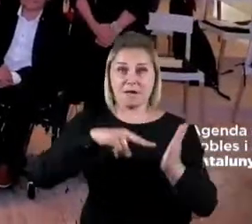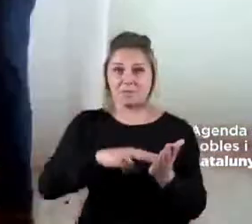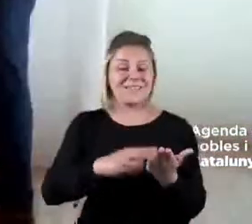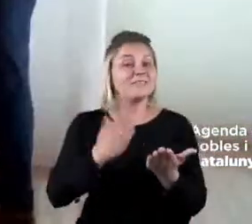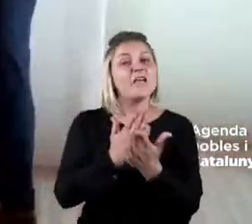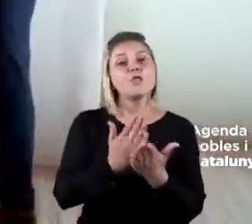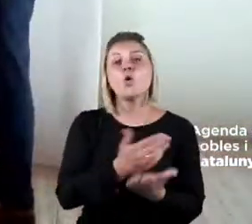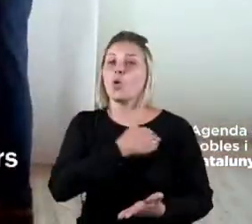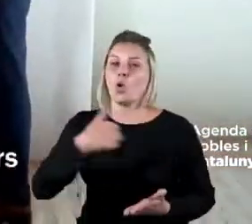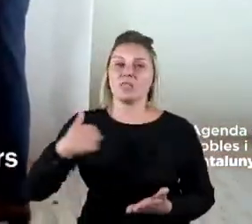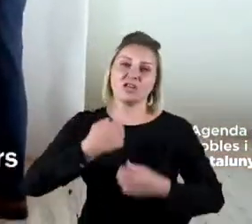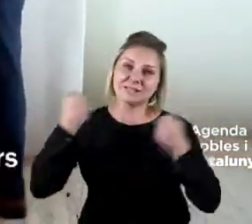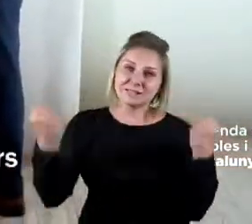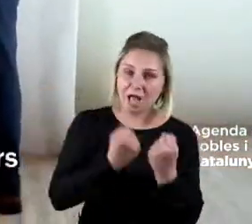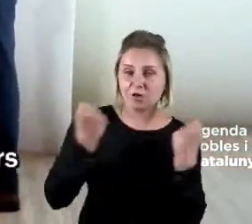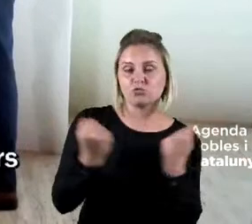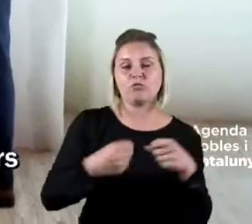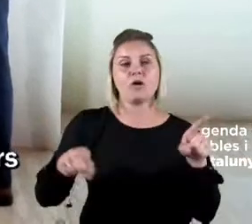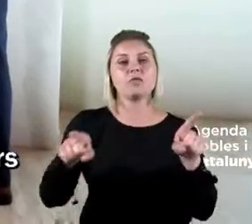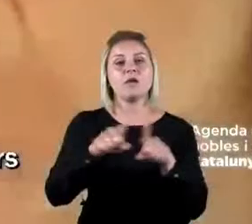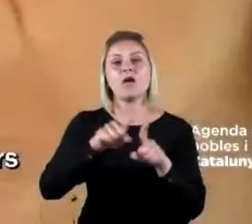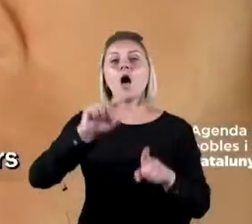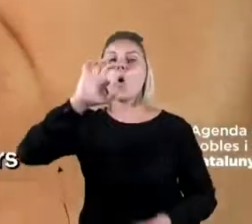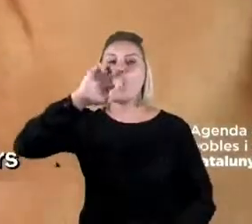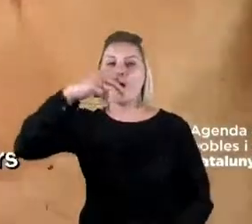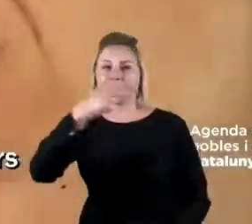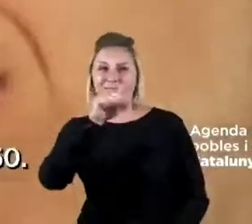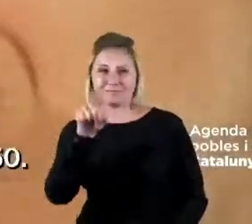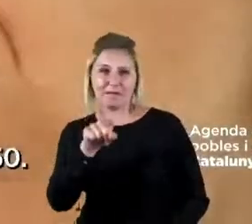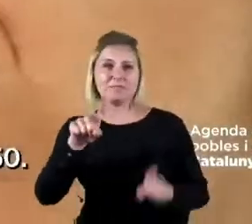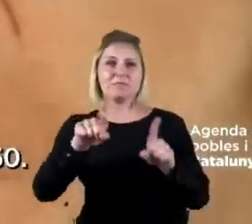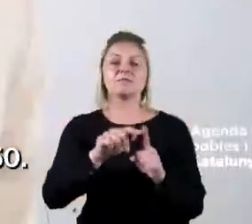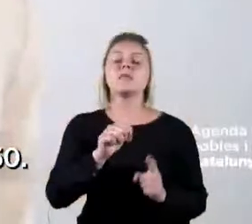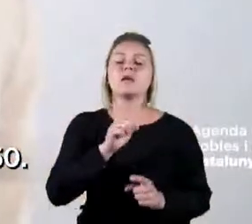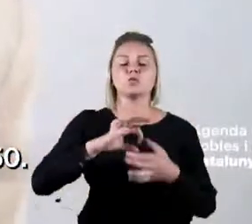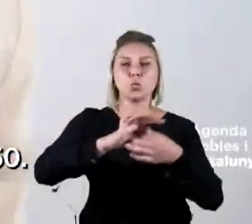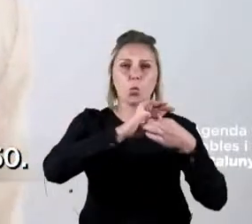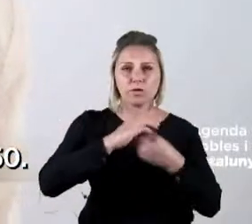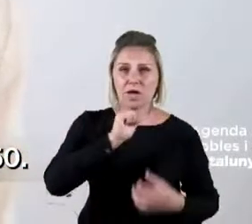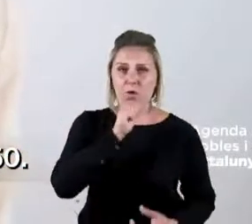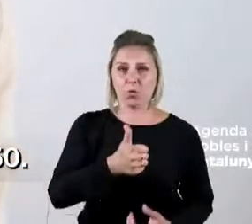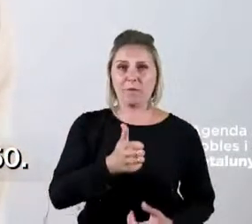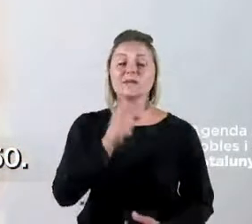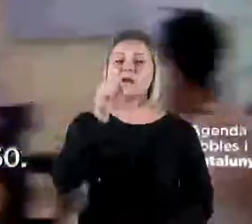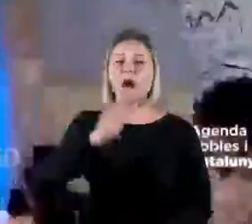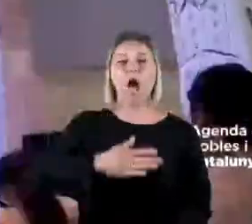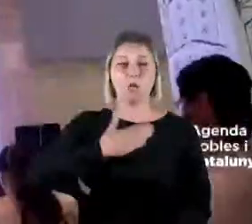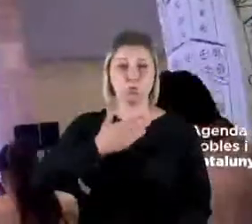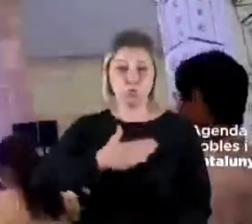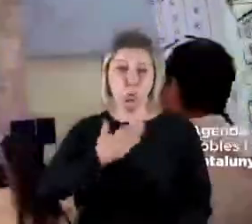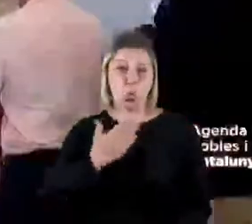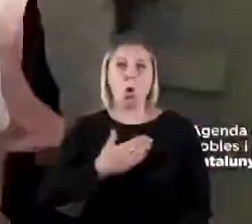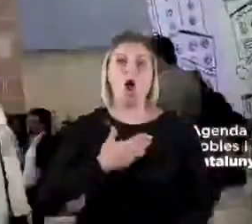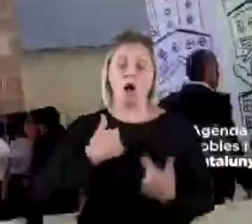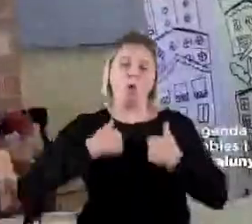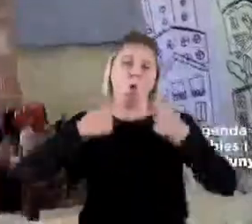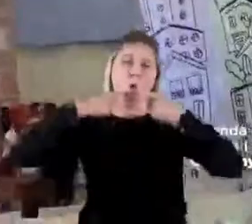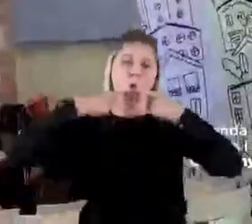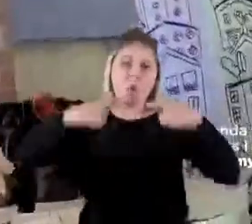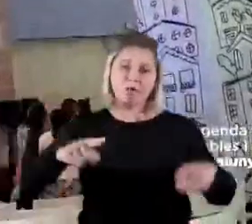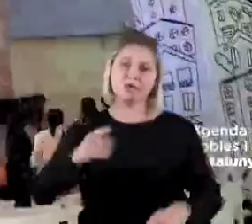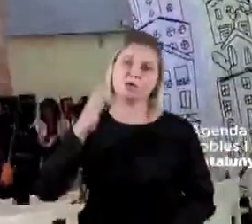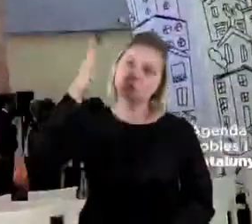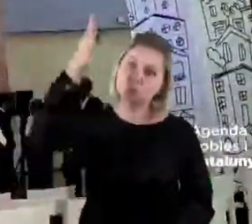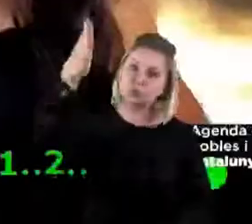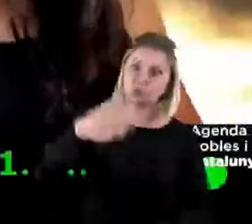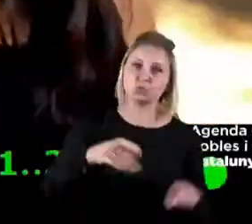també per la responsabilitat que tenim davant dels nostres fills i filles per aquest futur i per aquesta Catalunya 2050.